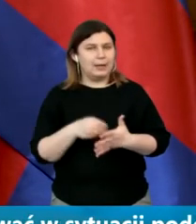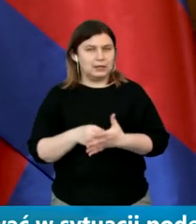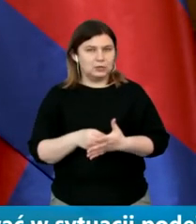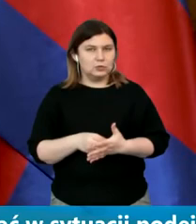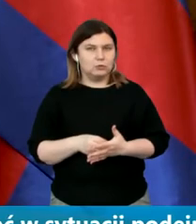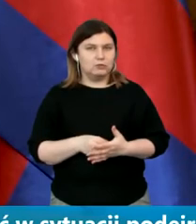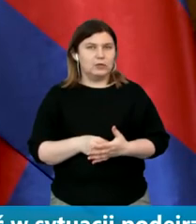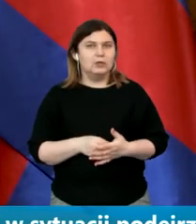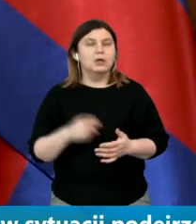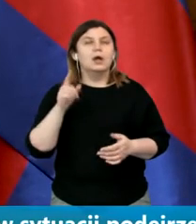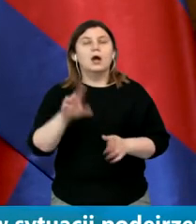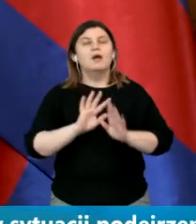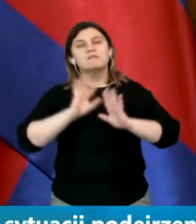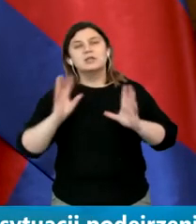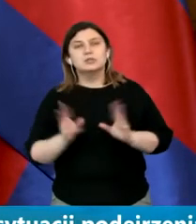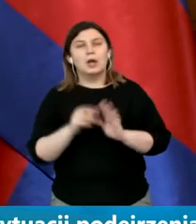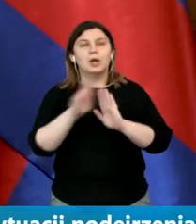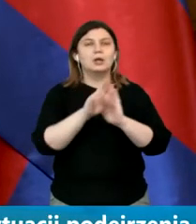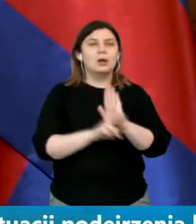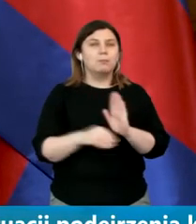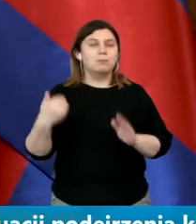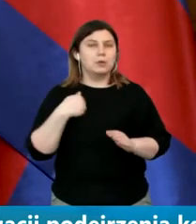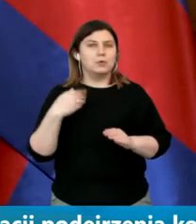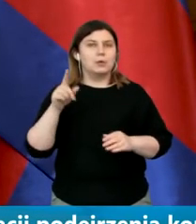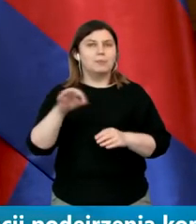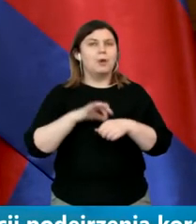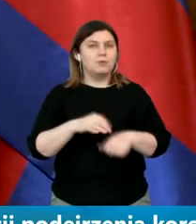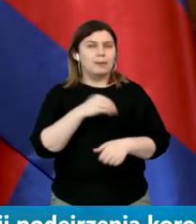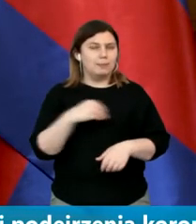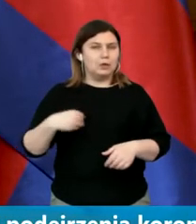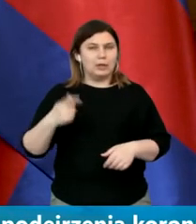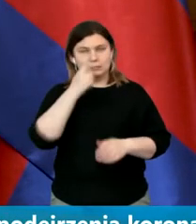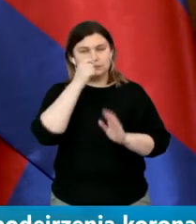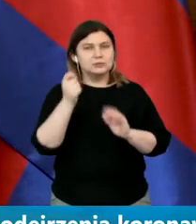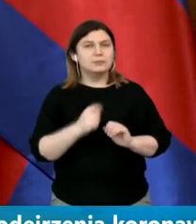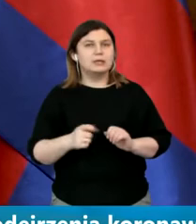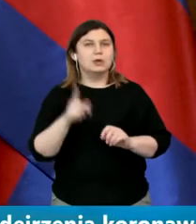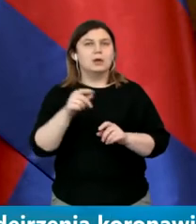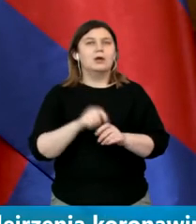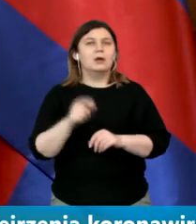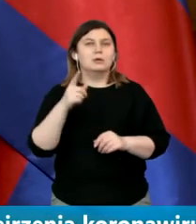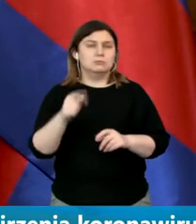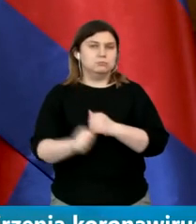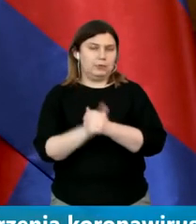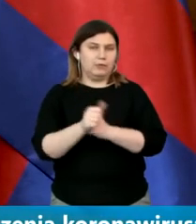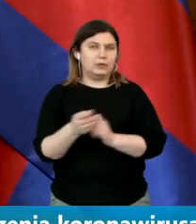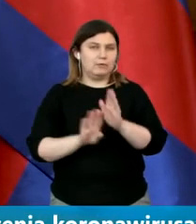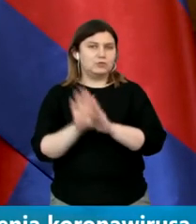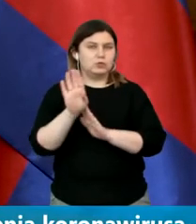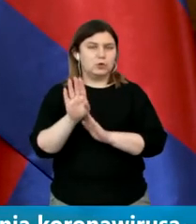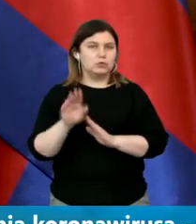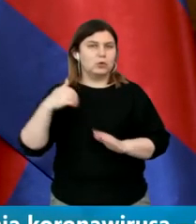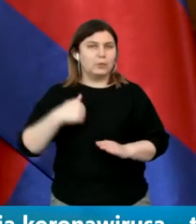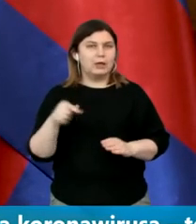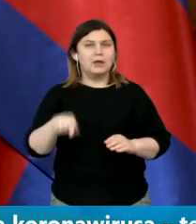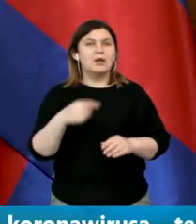oczywiście wszystkie te regulacje, które w ostatnich latach były w Polsce wprowadzane odnośnie śmieci, powodowały istotny wzrost tej opłaty. W Szczecinie nie